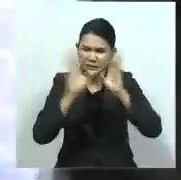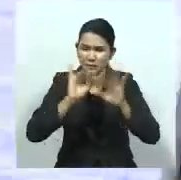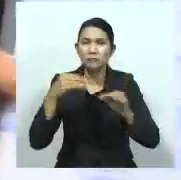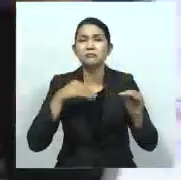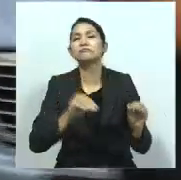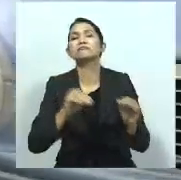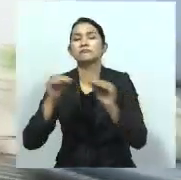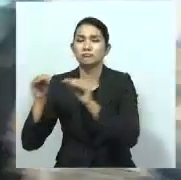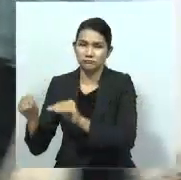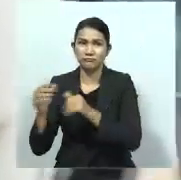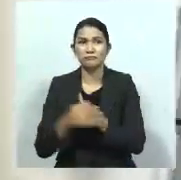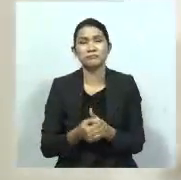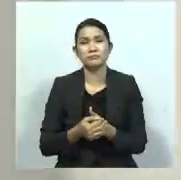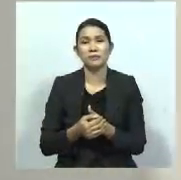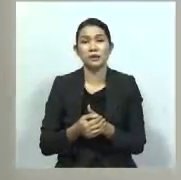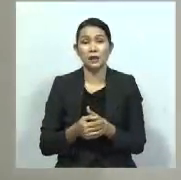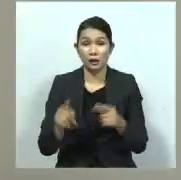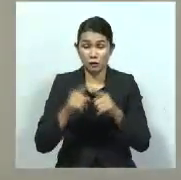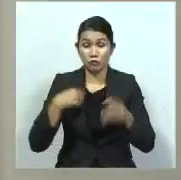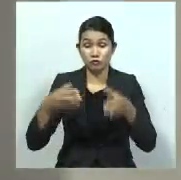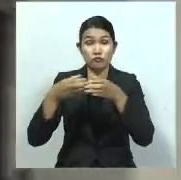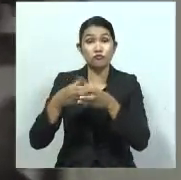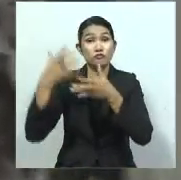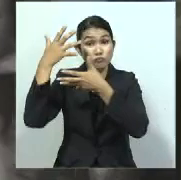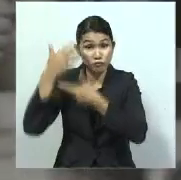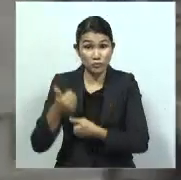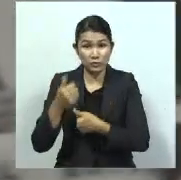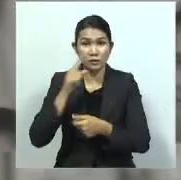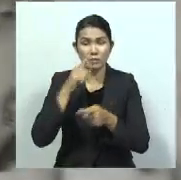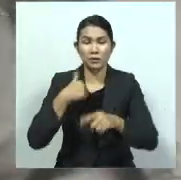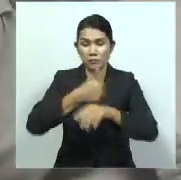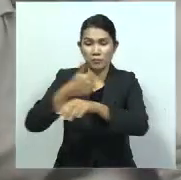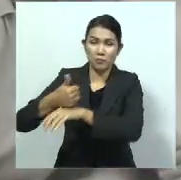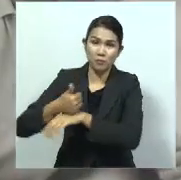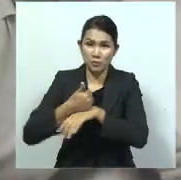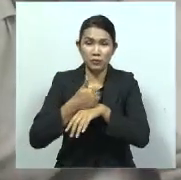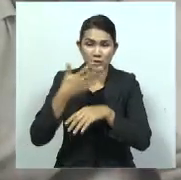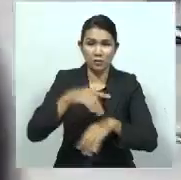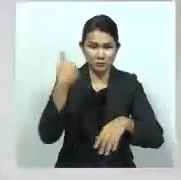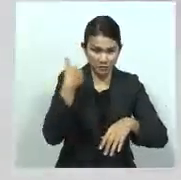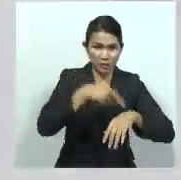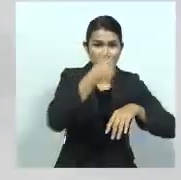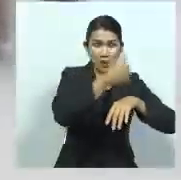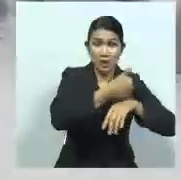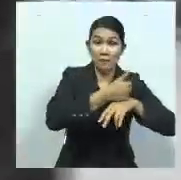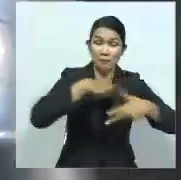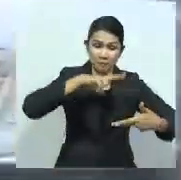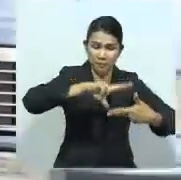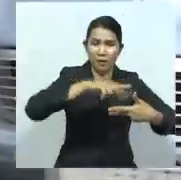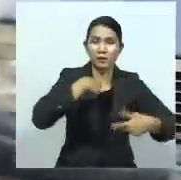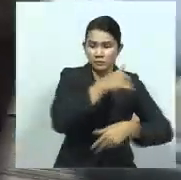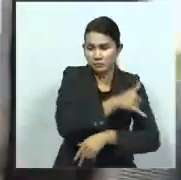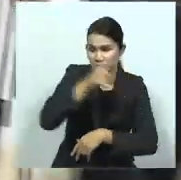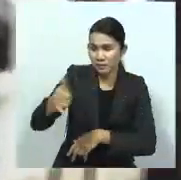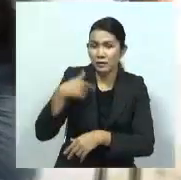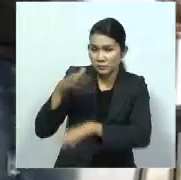น ท่าทีของพรรคประชาธิปัตย์นะครับหลังจากที่แกนนำของพรรคพลังประชารัฐเดินทางมาเทียบเชิญเข้าร่วมรัฐบาลอย่างเป็นท